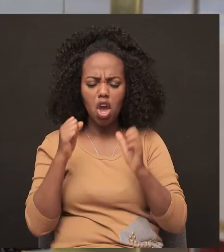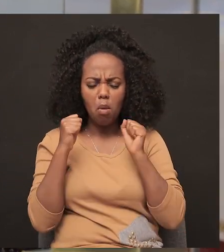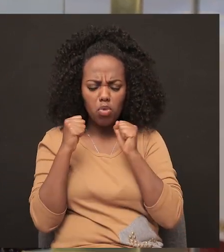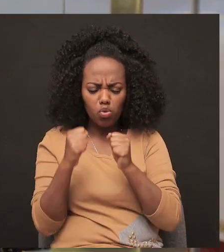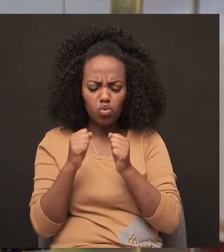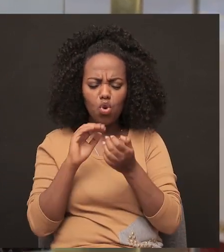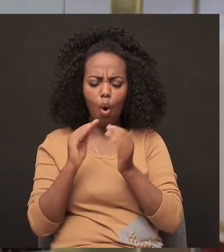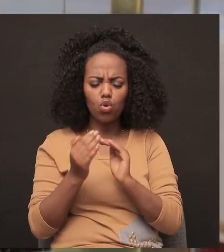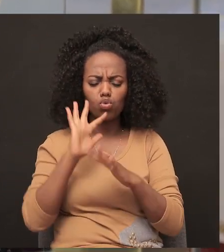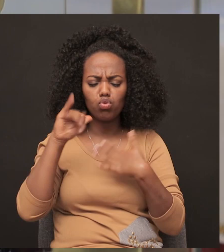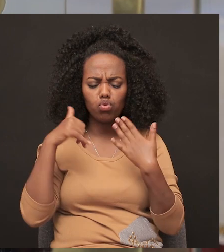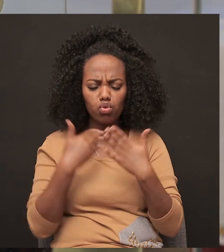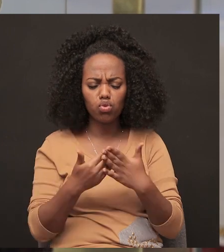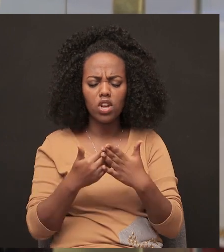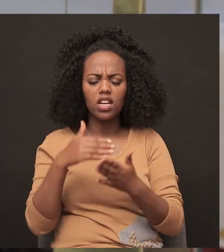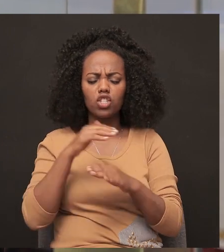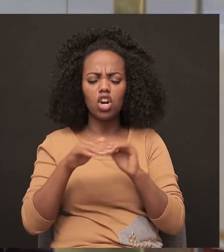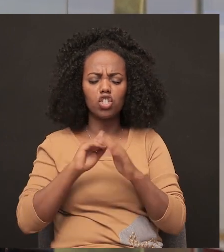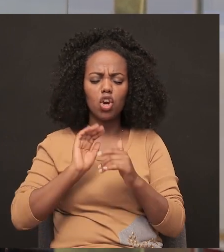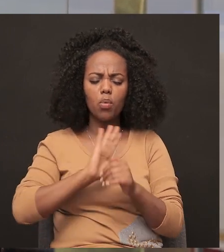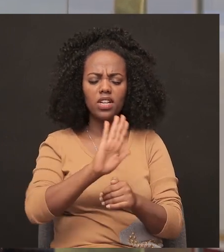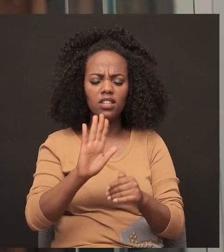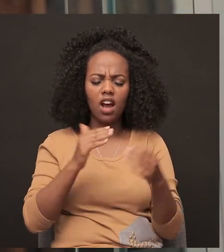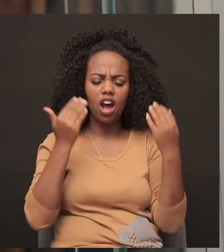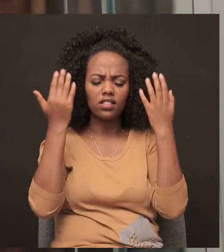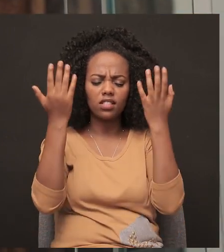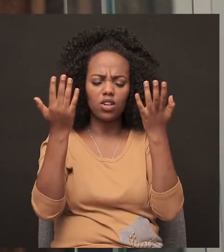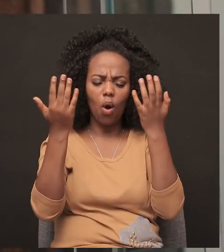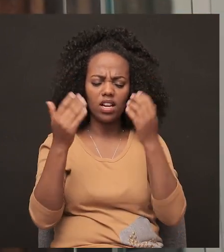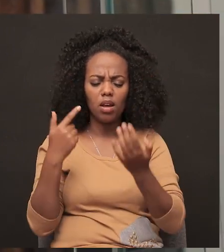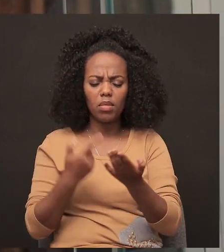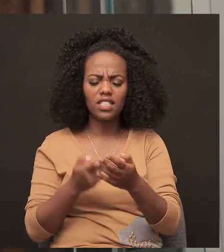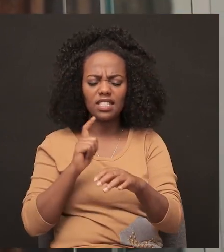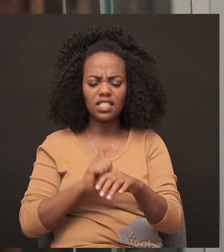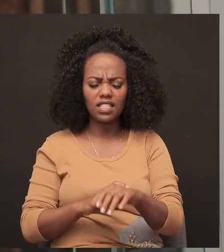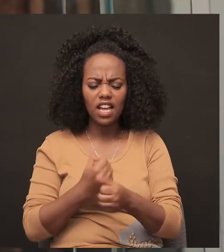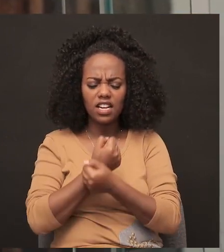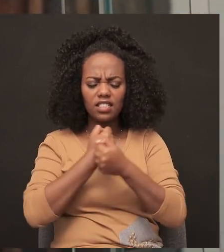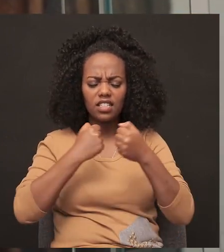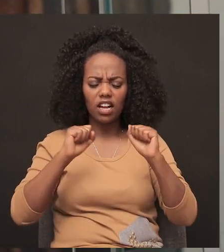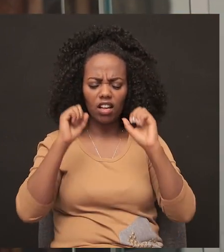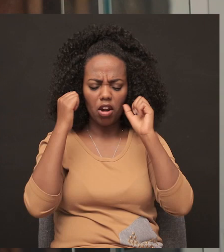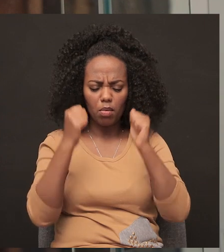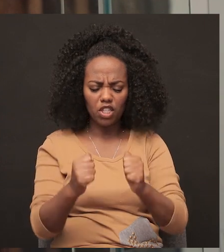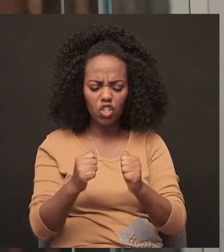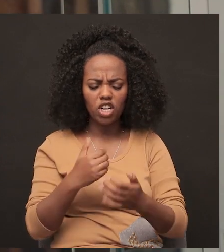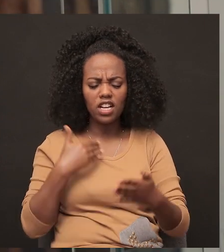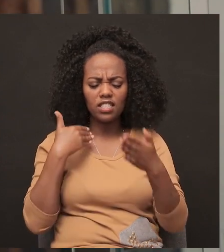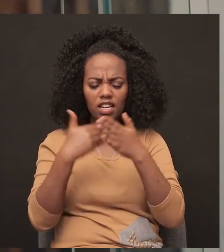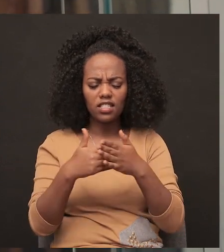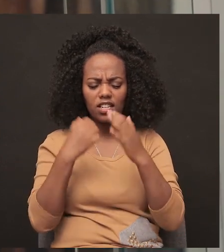ብርቶች የሆኑ ሁሉ እጃቸውን ወደ አንተ አንስተዋል በዚህ ጊዜ ልትታደገን የምትችል